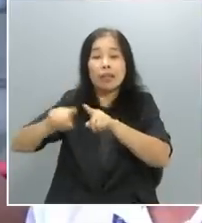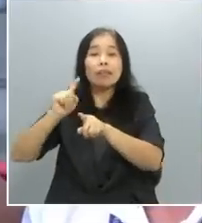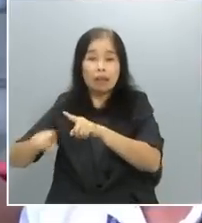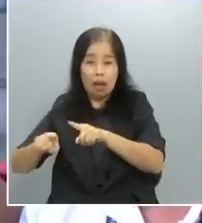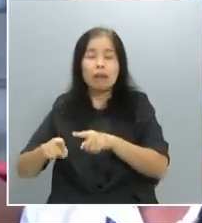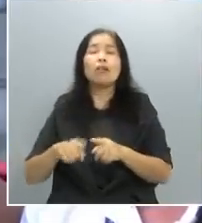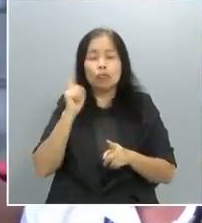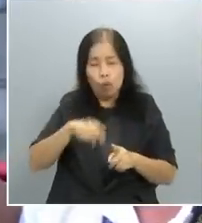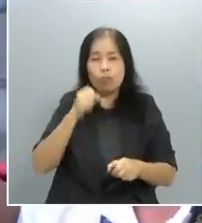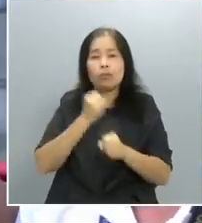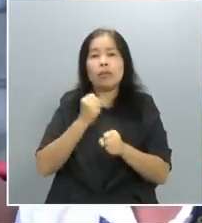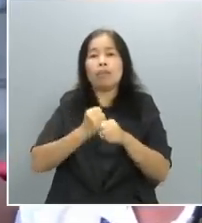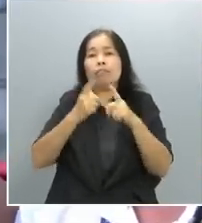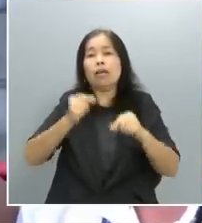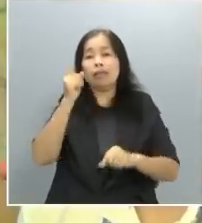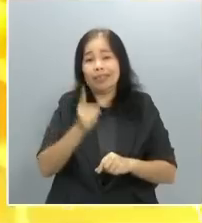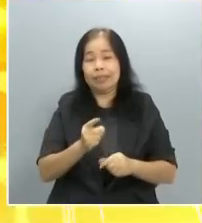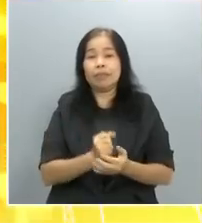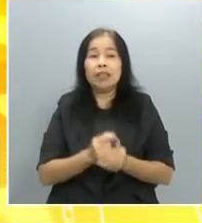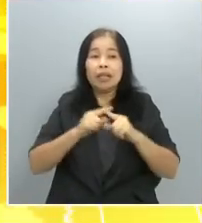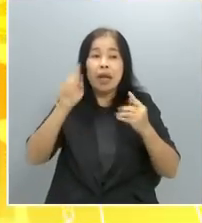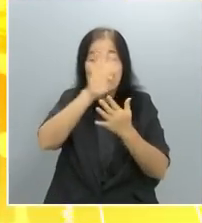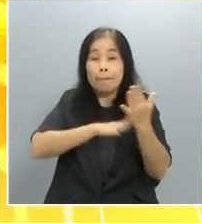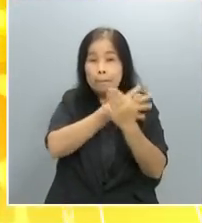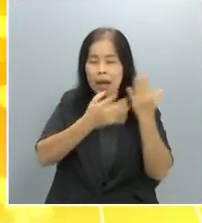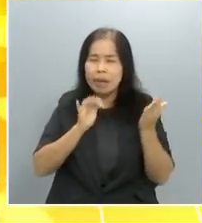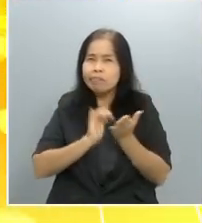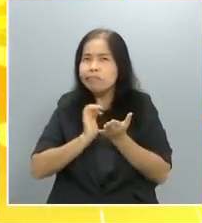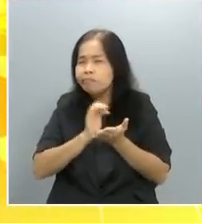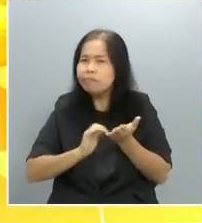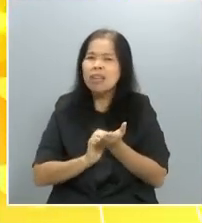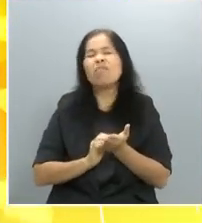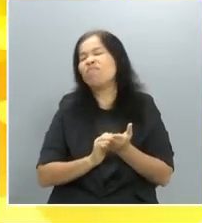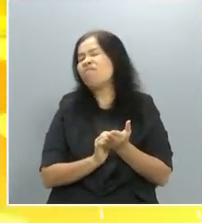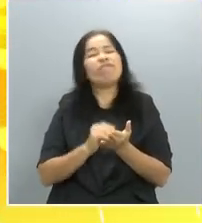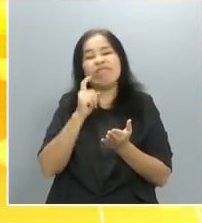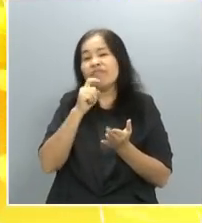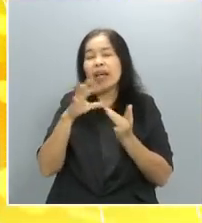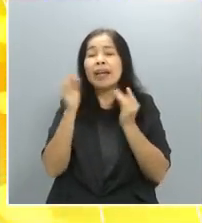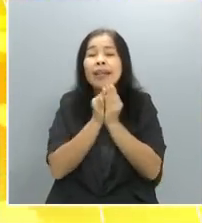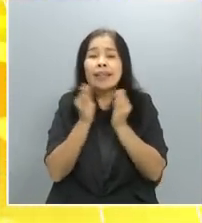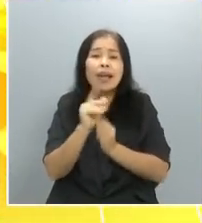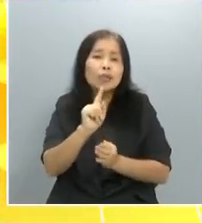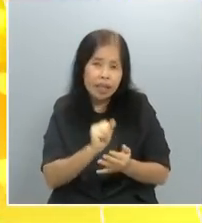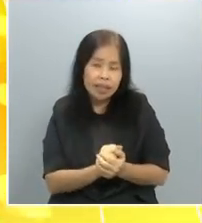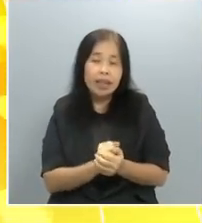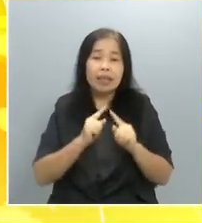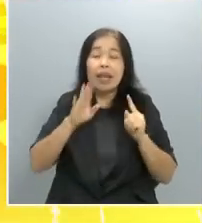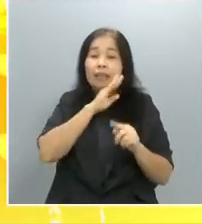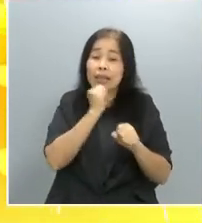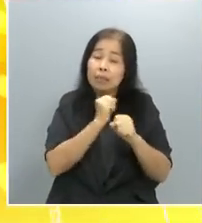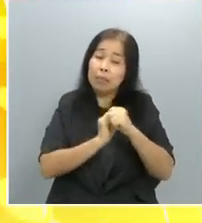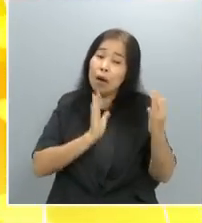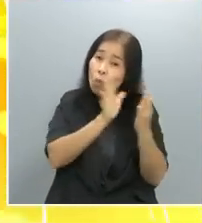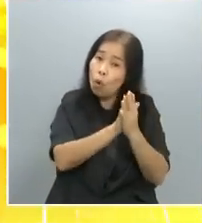นจริงตัวเลขคณิตศาสตร์ไปคำนวณดูมันหลีกเลี่ยงไม่ได้ถามว่าจะทำงานกับพรรคสองลุงได้